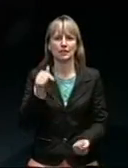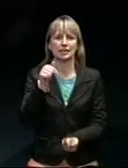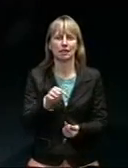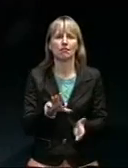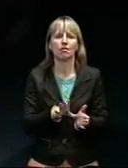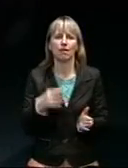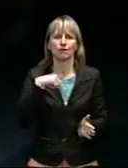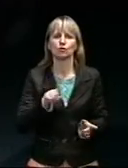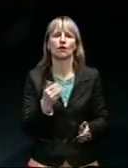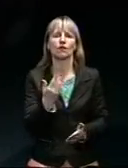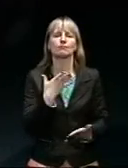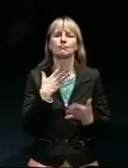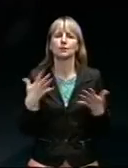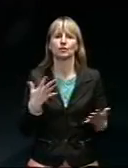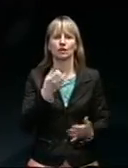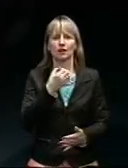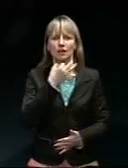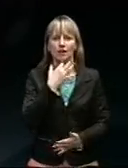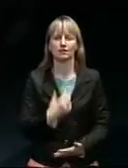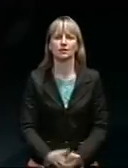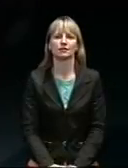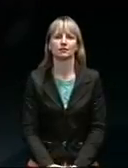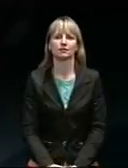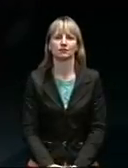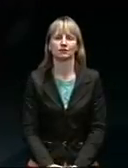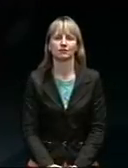вам найбільше до душі?